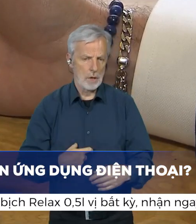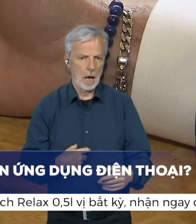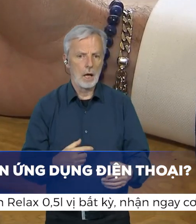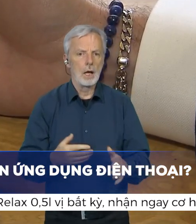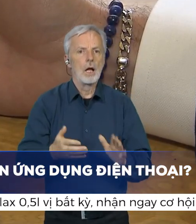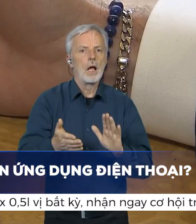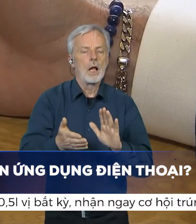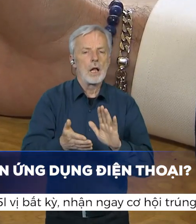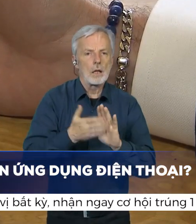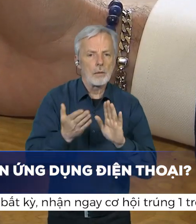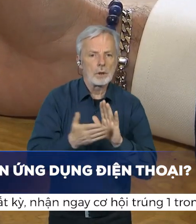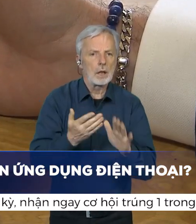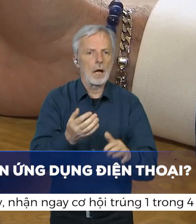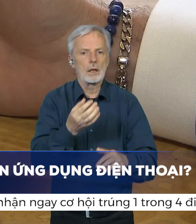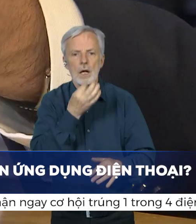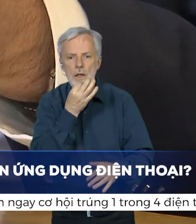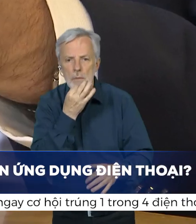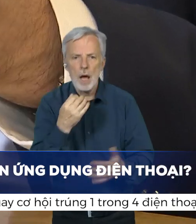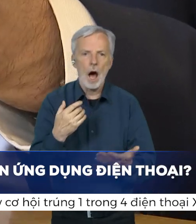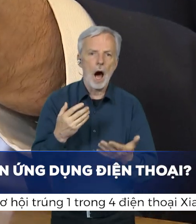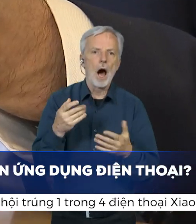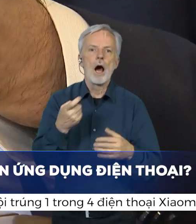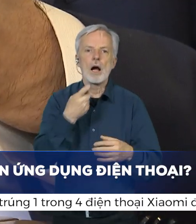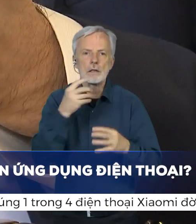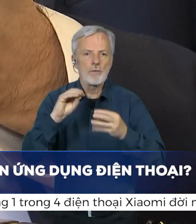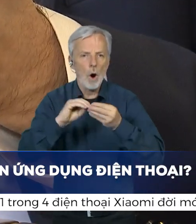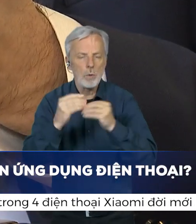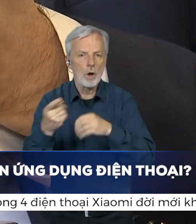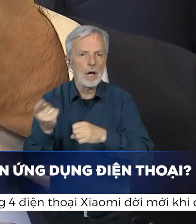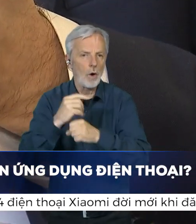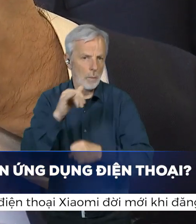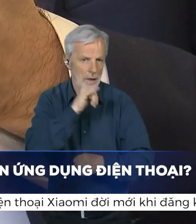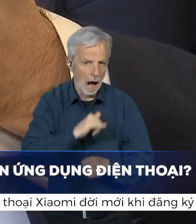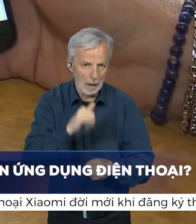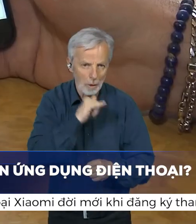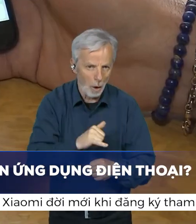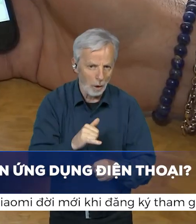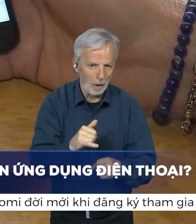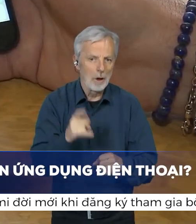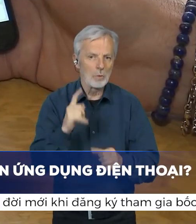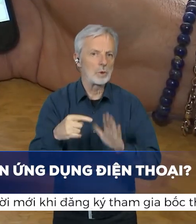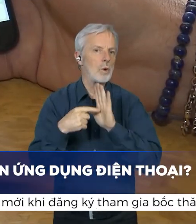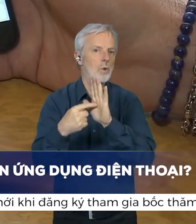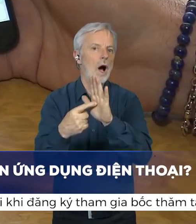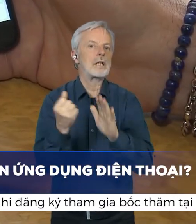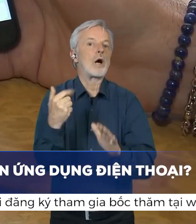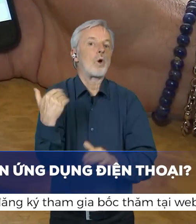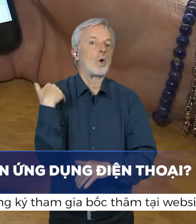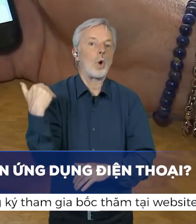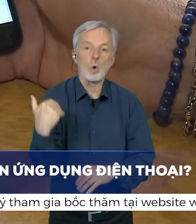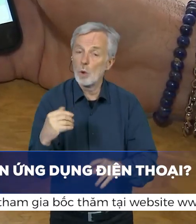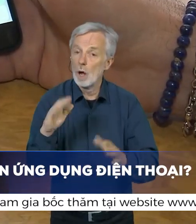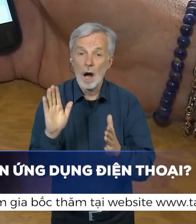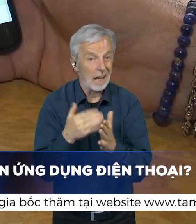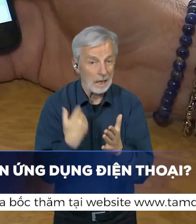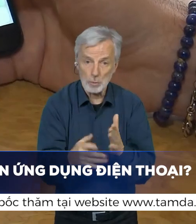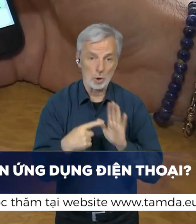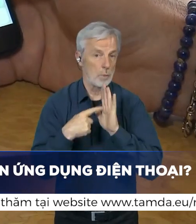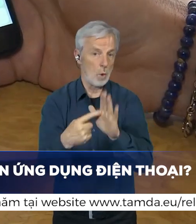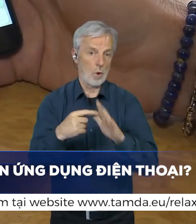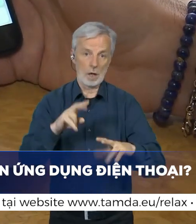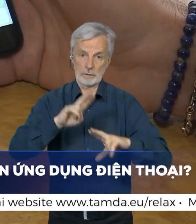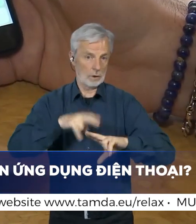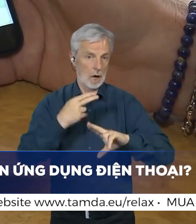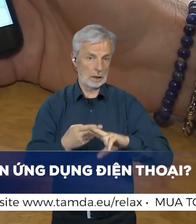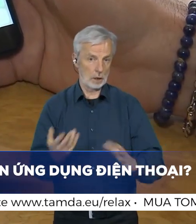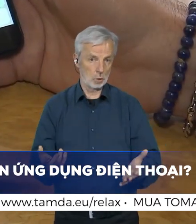Người dùng có thể đăng nhập vào ứng dụng bằng mật khẩu, mã số và thông tin sinh trắc học. Ngoài ra, cũng sẽ có một sự thay đổi quan trọng khác đối với thẻ căn cước công